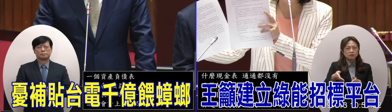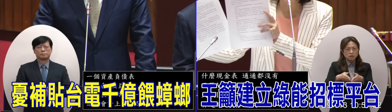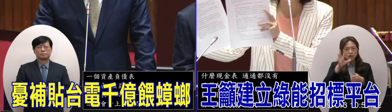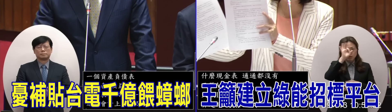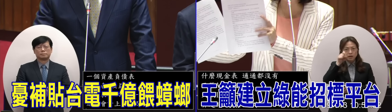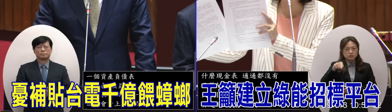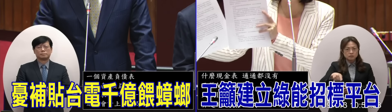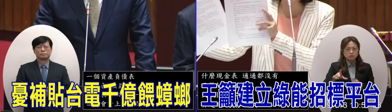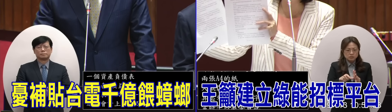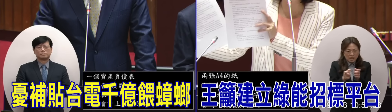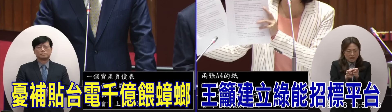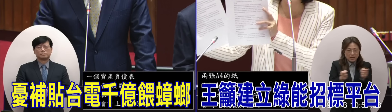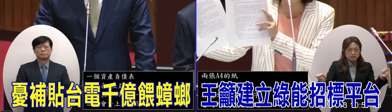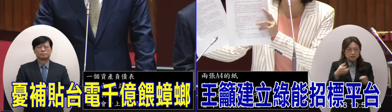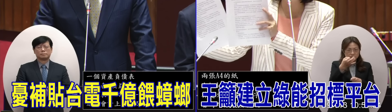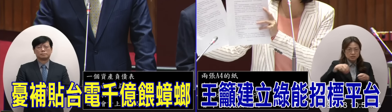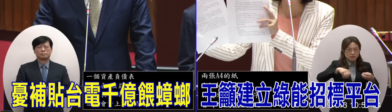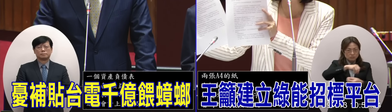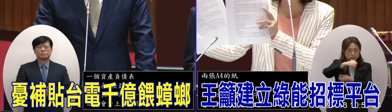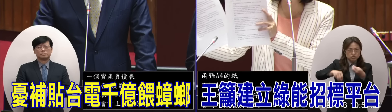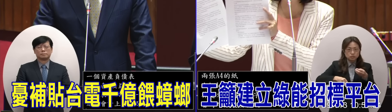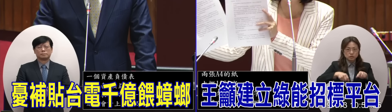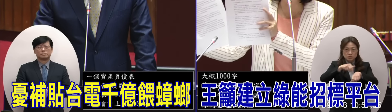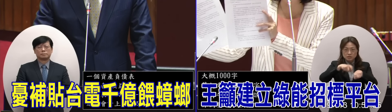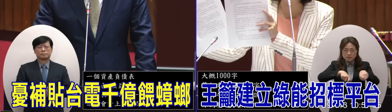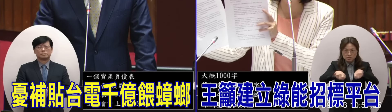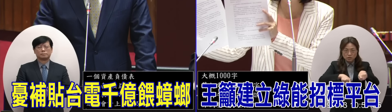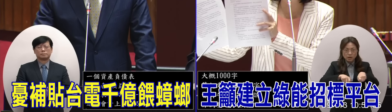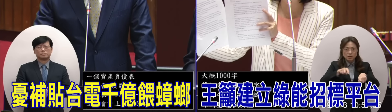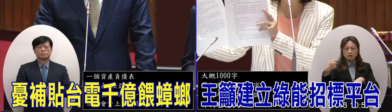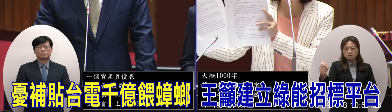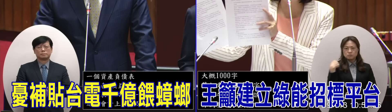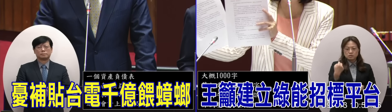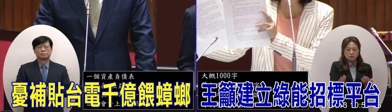划。结果昨天他收到了，是收到这样子。